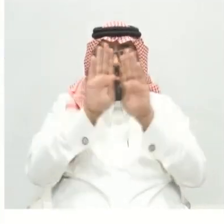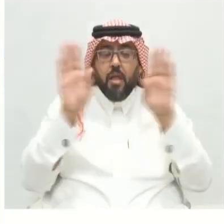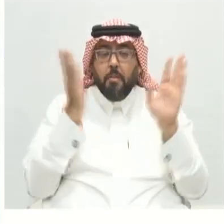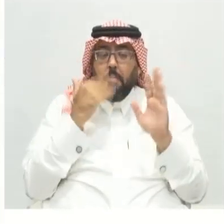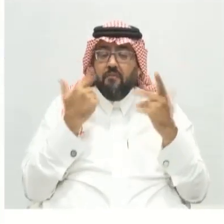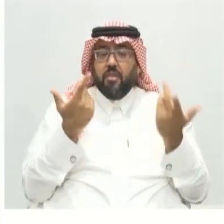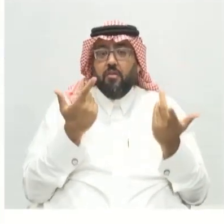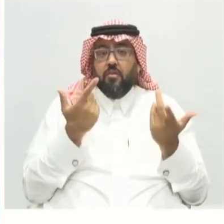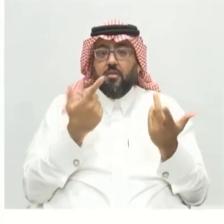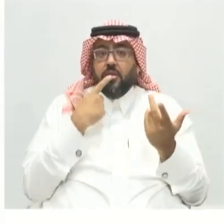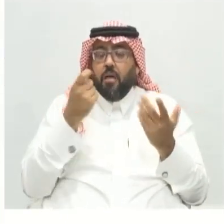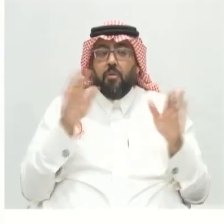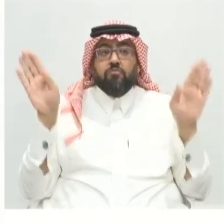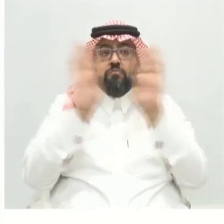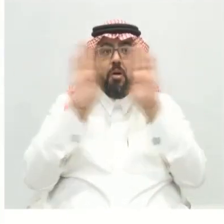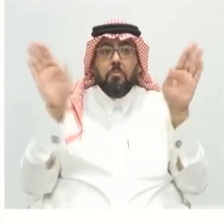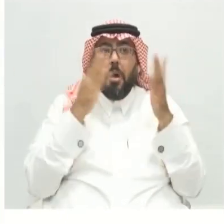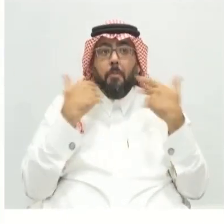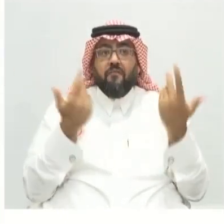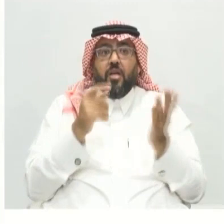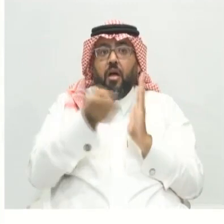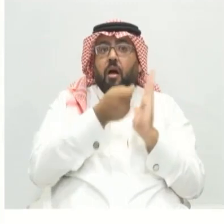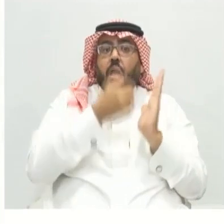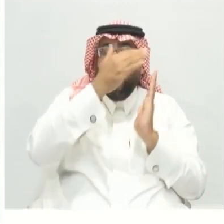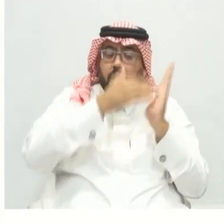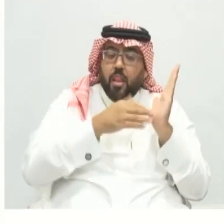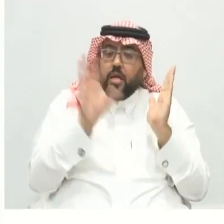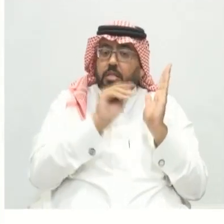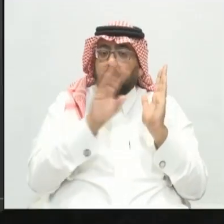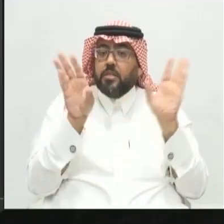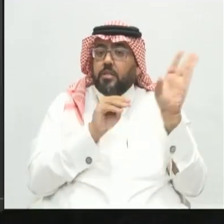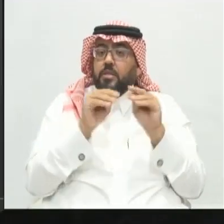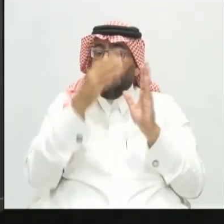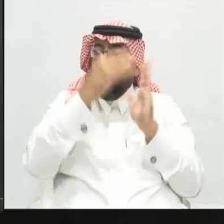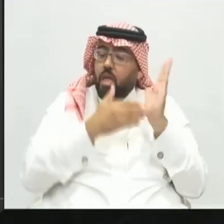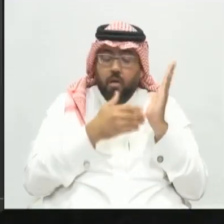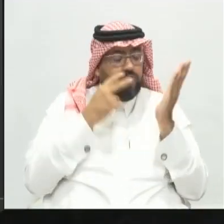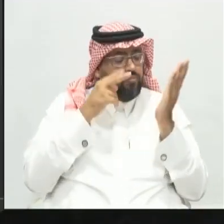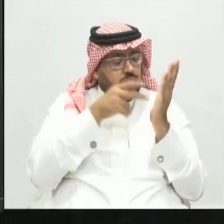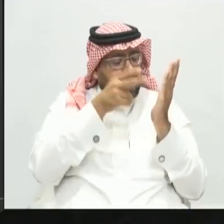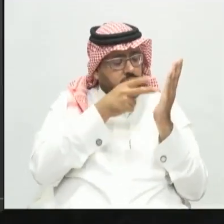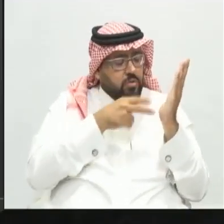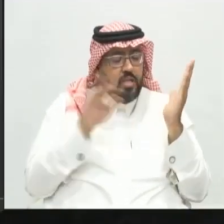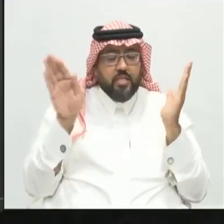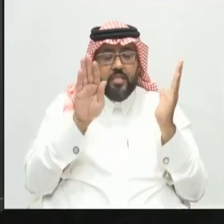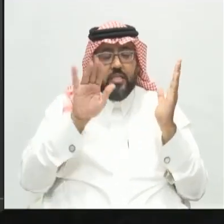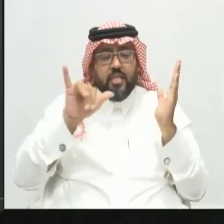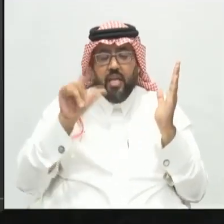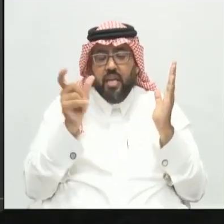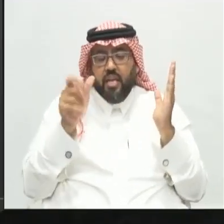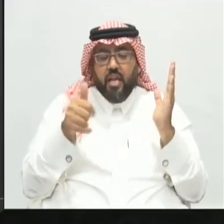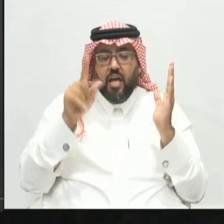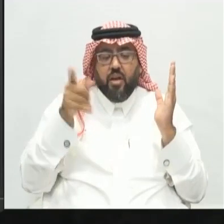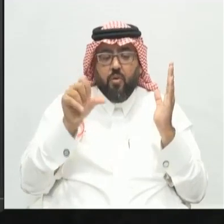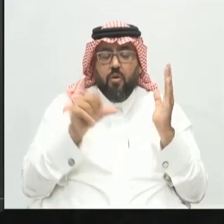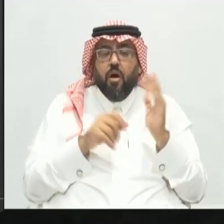السيناريو اذا عزيزي الطالب هذا السؤال ايش يدور عند الطلاب هل يمكنكم البدء في